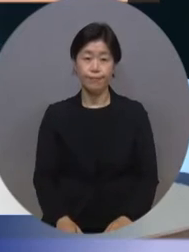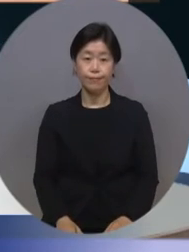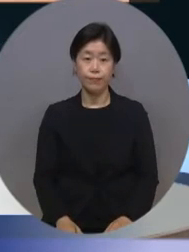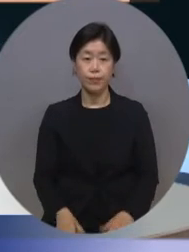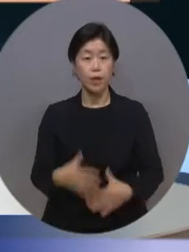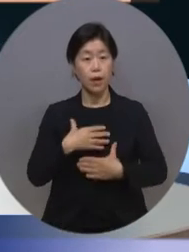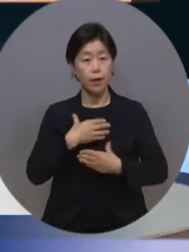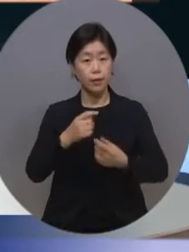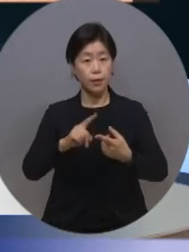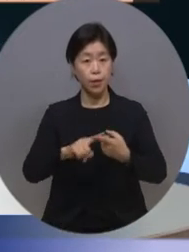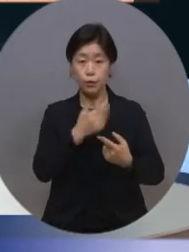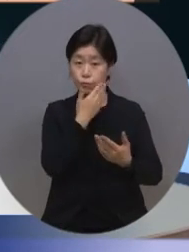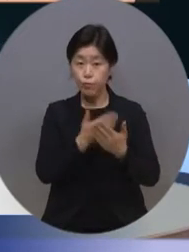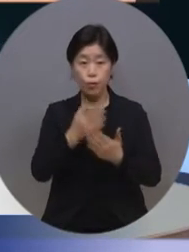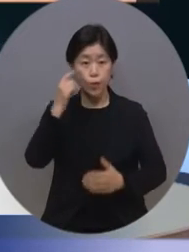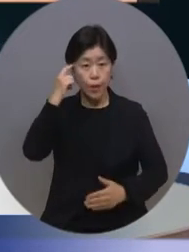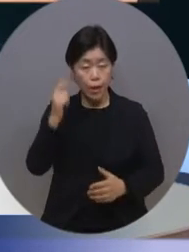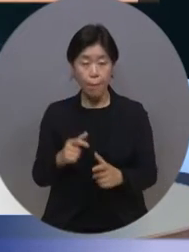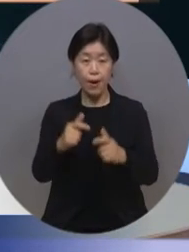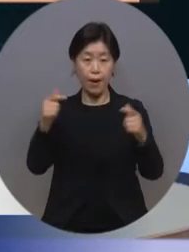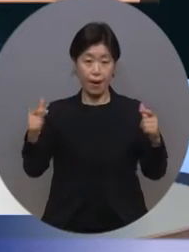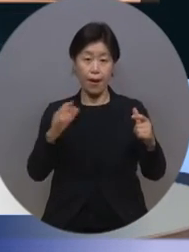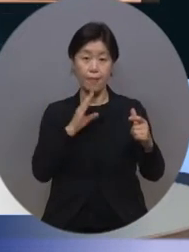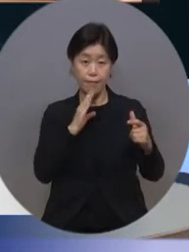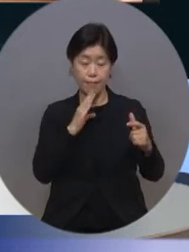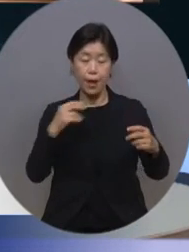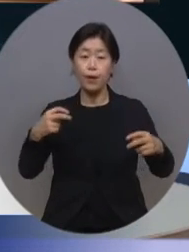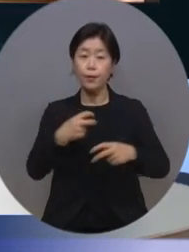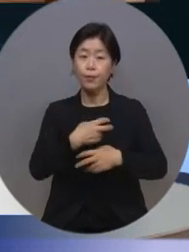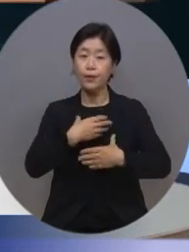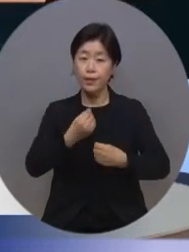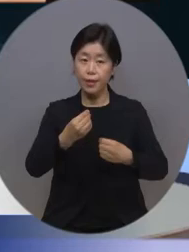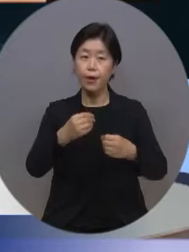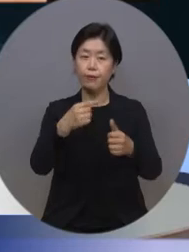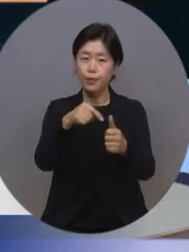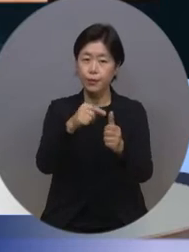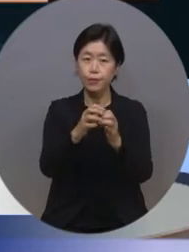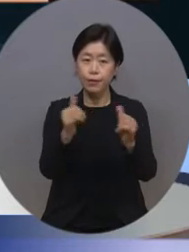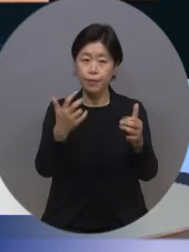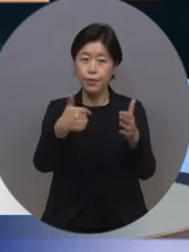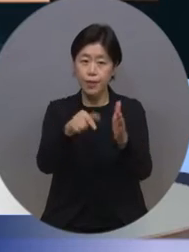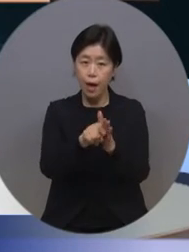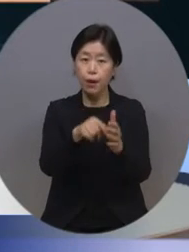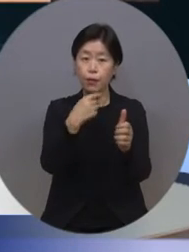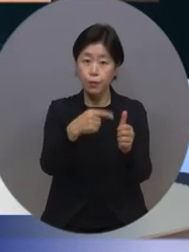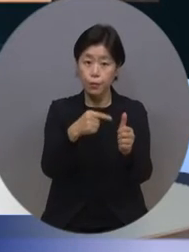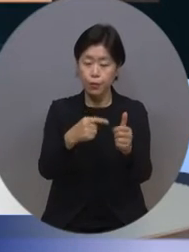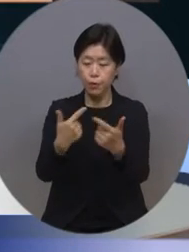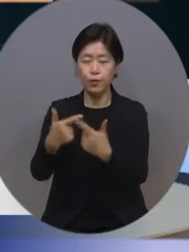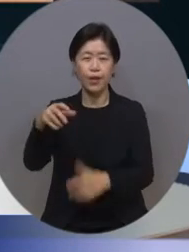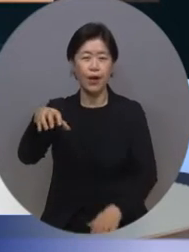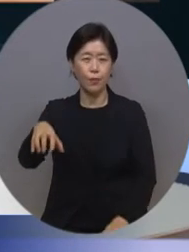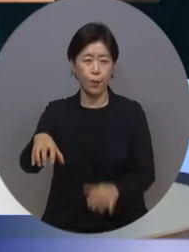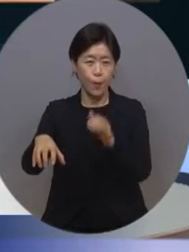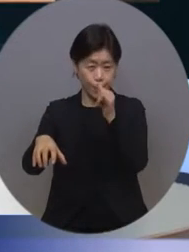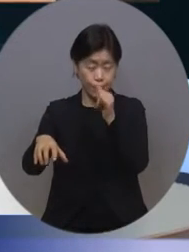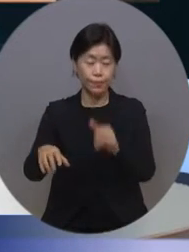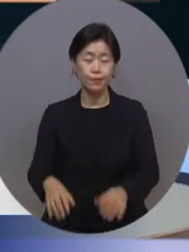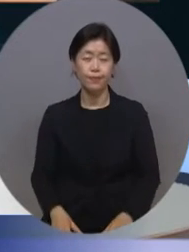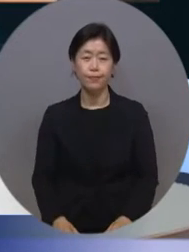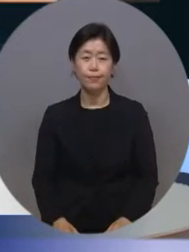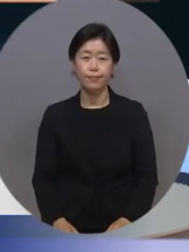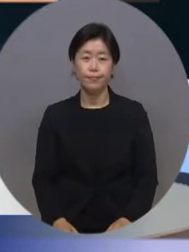안전에 대한 중요성이 높아진 가운데 교통안전지도자를 위한 교육이 부산에서 열렸습니다. 황병양